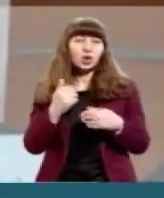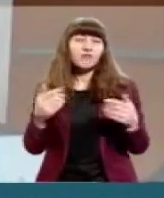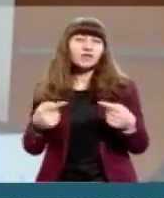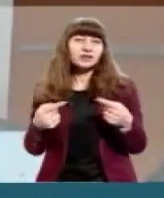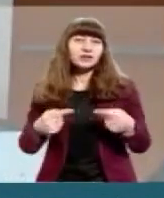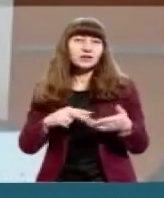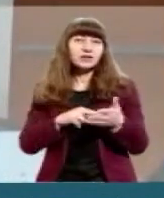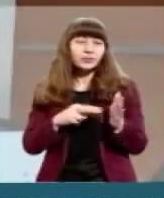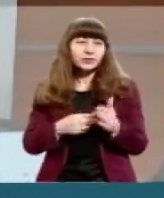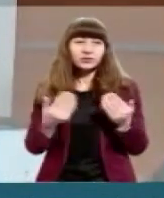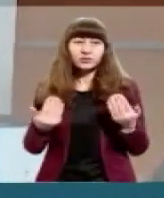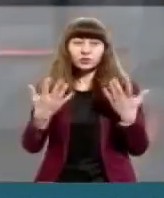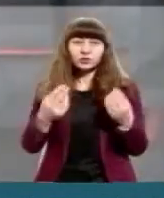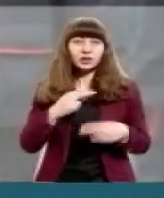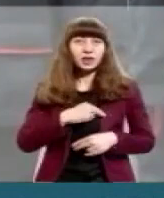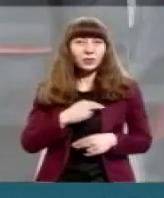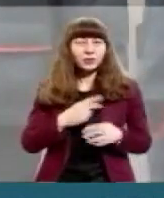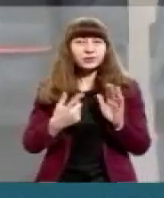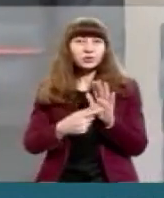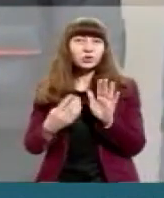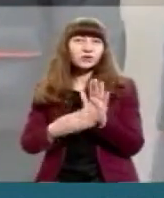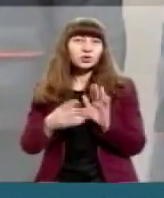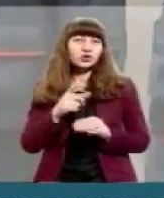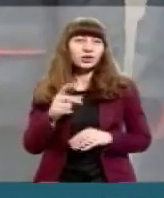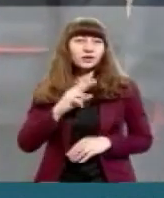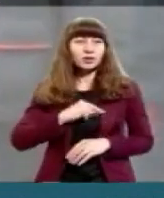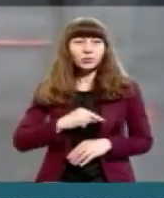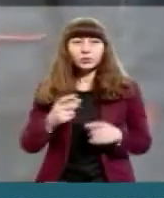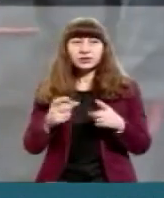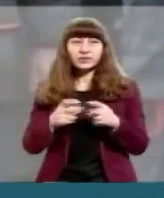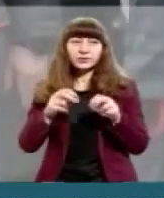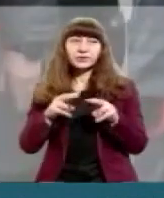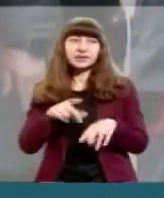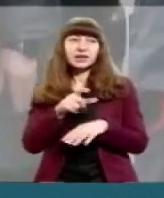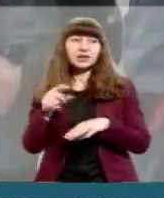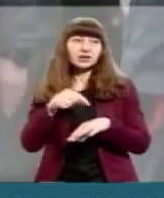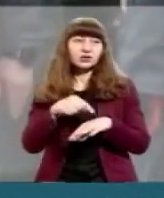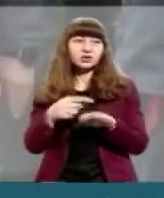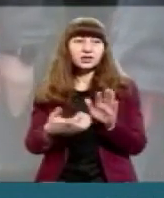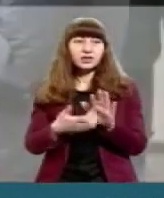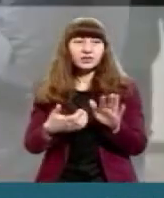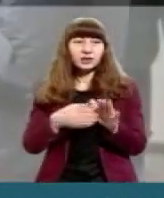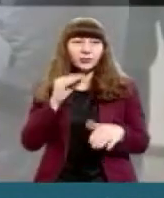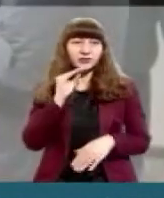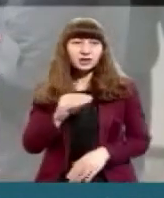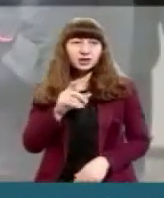На сегодняшний день в ТЭЦ работают 790 человек, но, по словам специалистов, ощущается нехватка кадров.